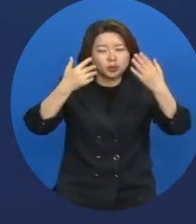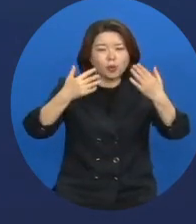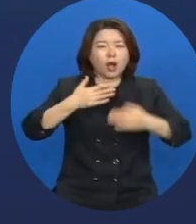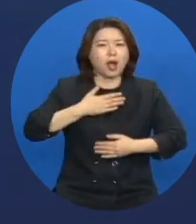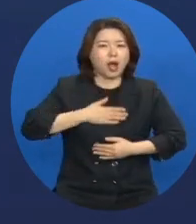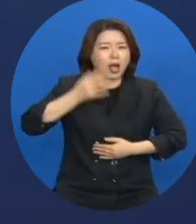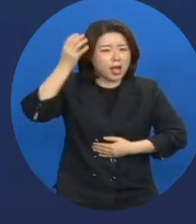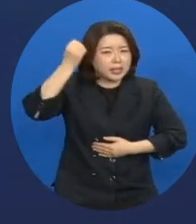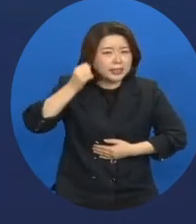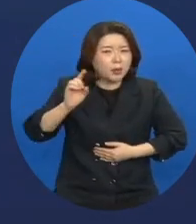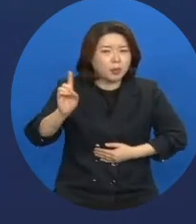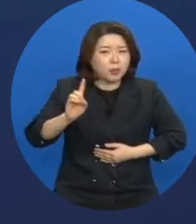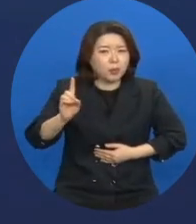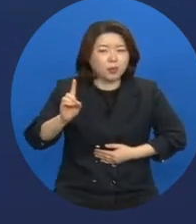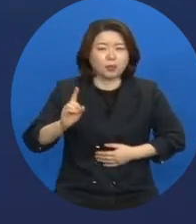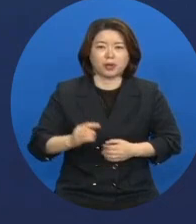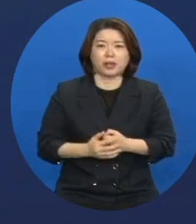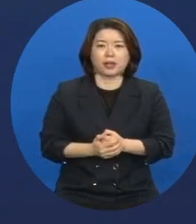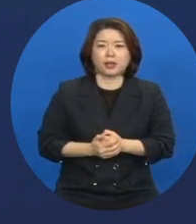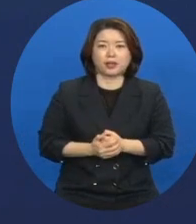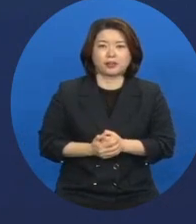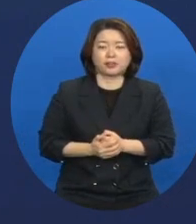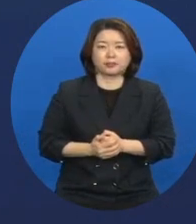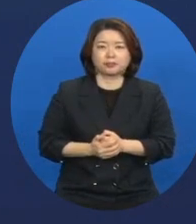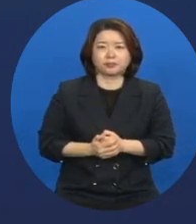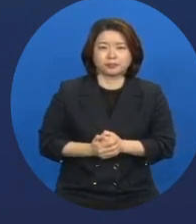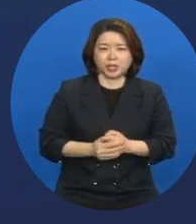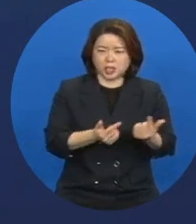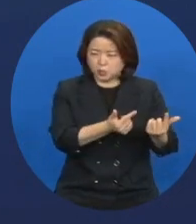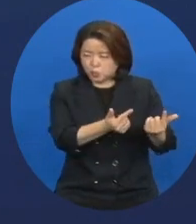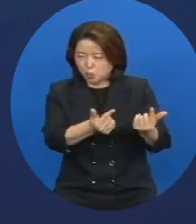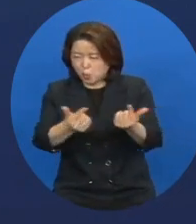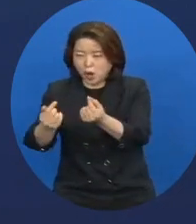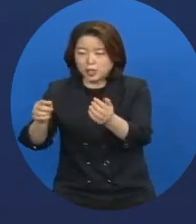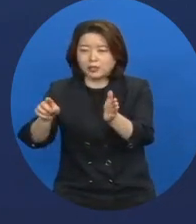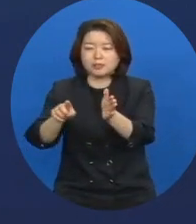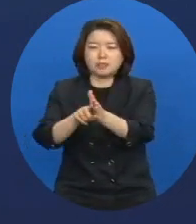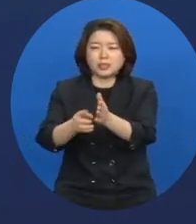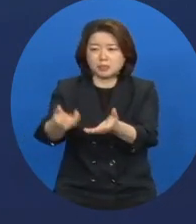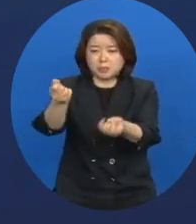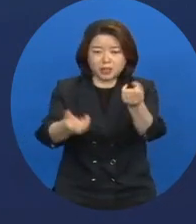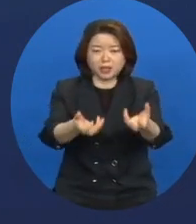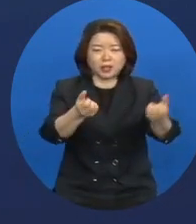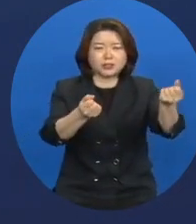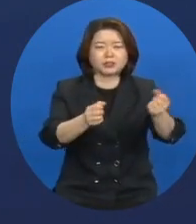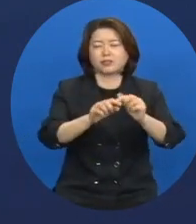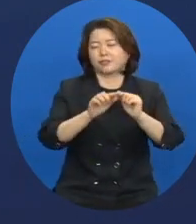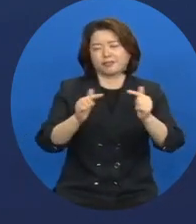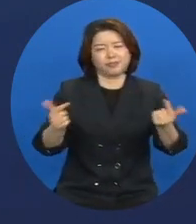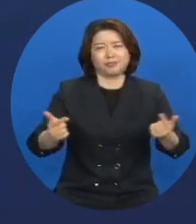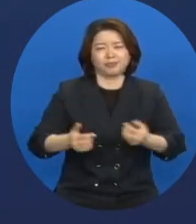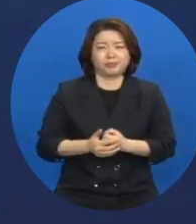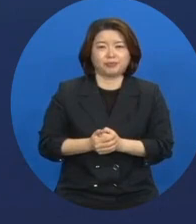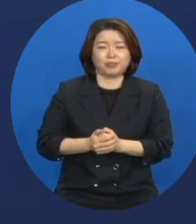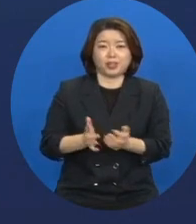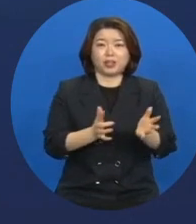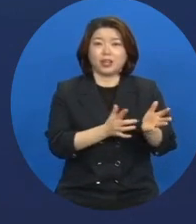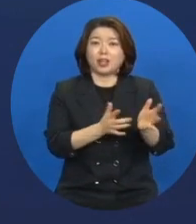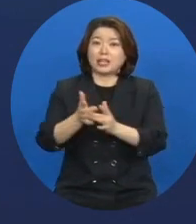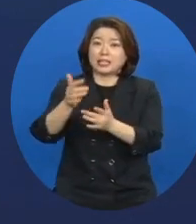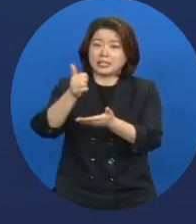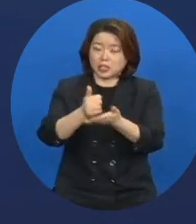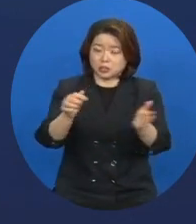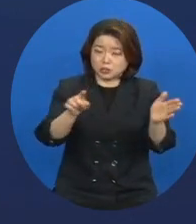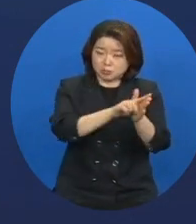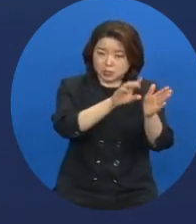합니다. 다 똑같은 믿음을 가지고 있는 게 아니라는 겁니다. 예수님을 믿어도